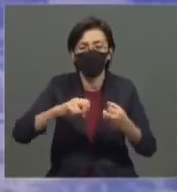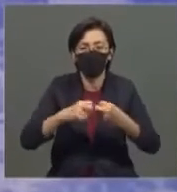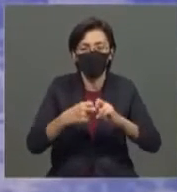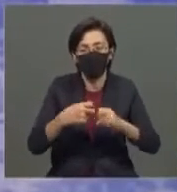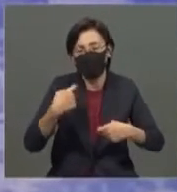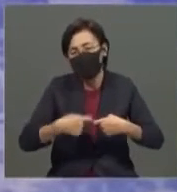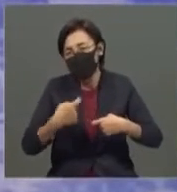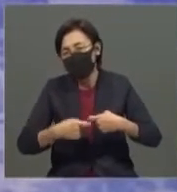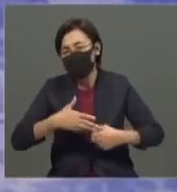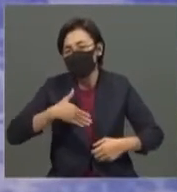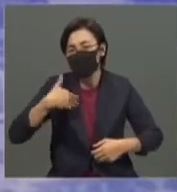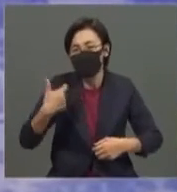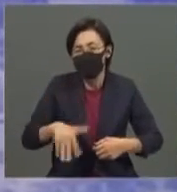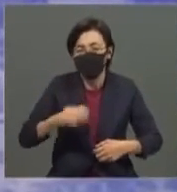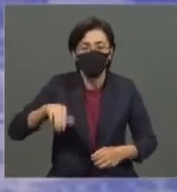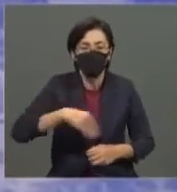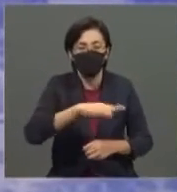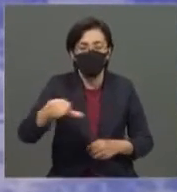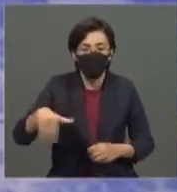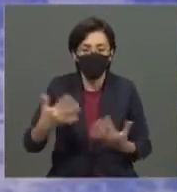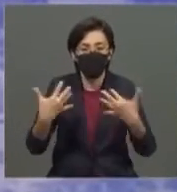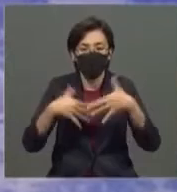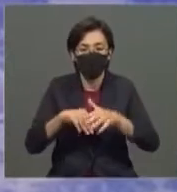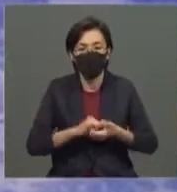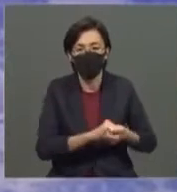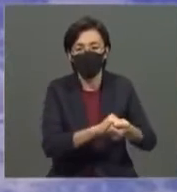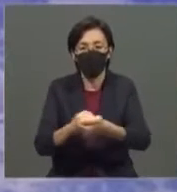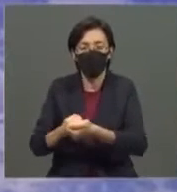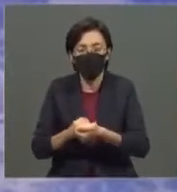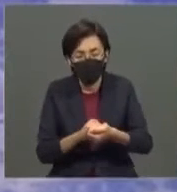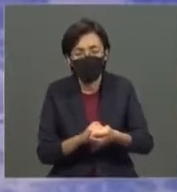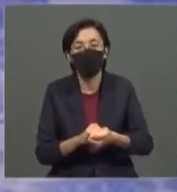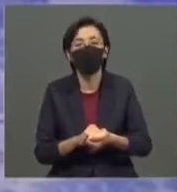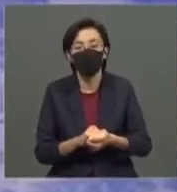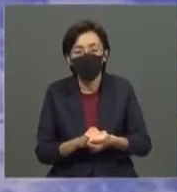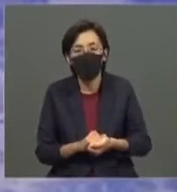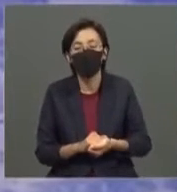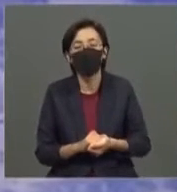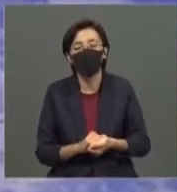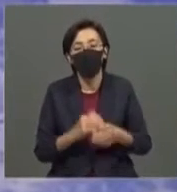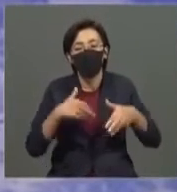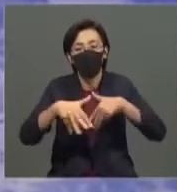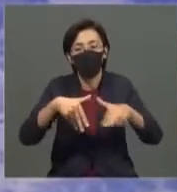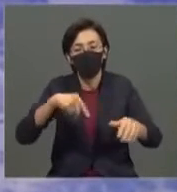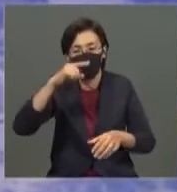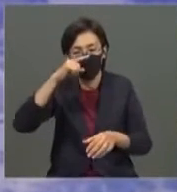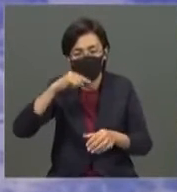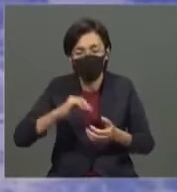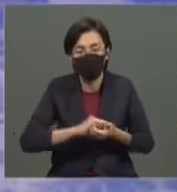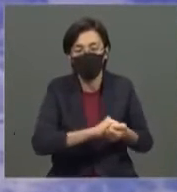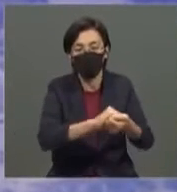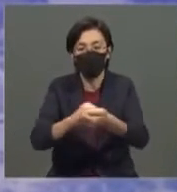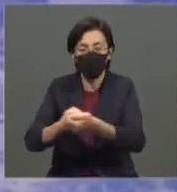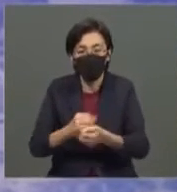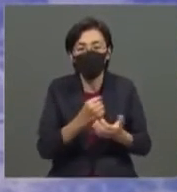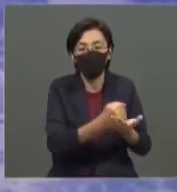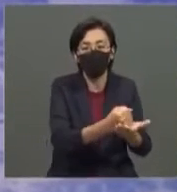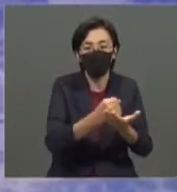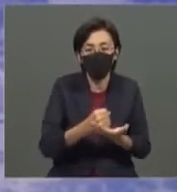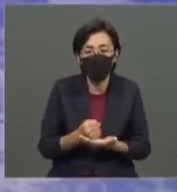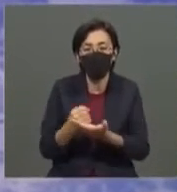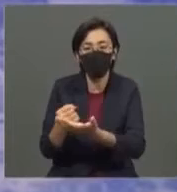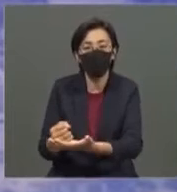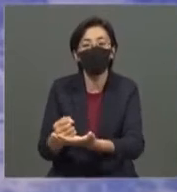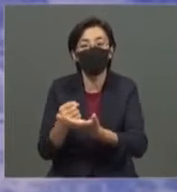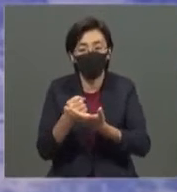ะครับก็ทุกท่านคงจะได้มีส่วนร่วมในการช่วยกันกับสังคมคนไทยที่เราจะได้ช่วยเหลือเกื้อกูลกันช่วยกัน